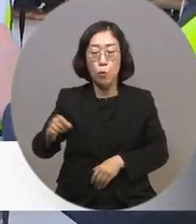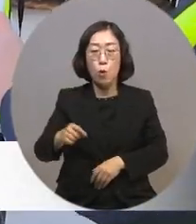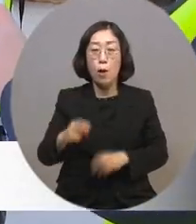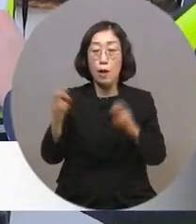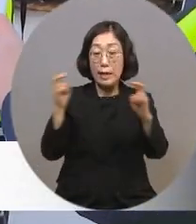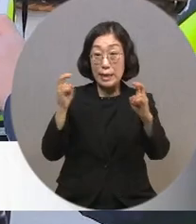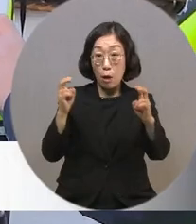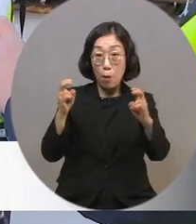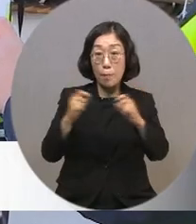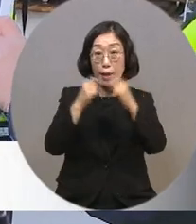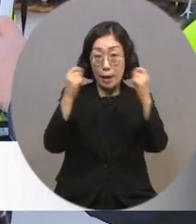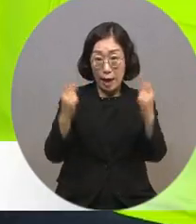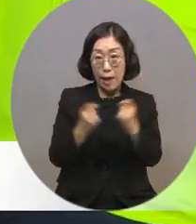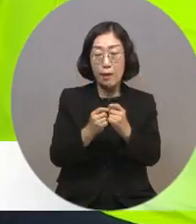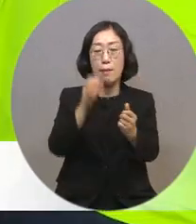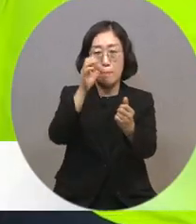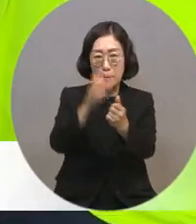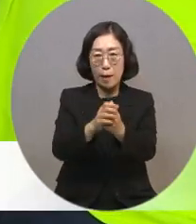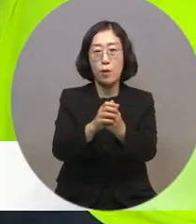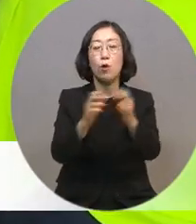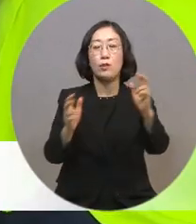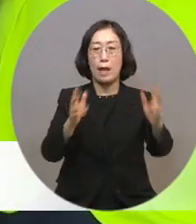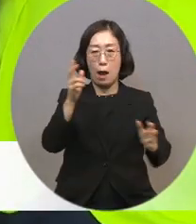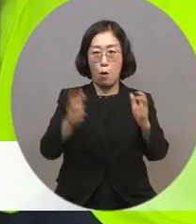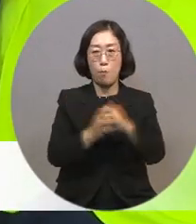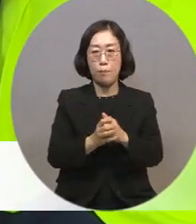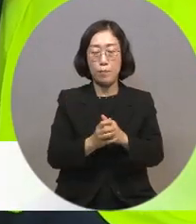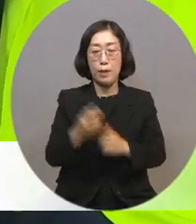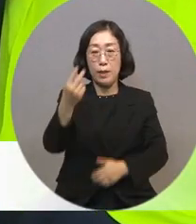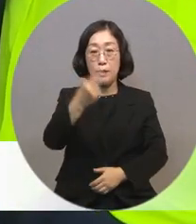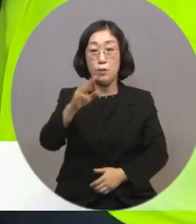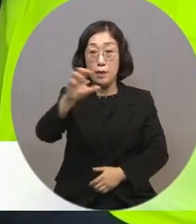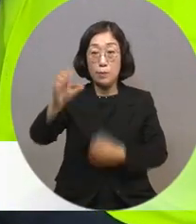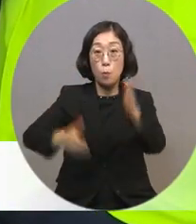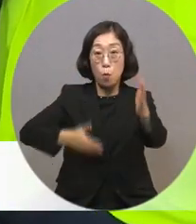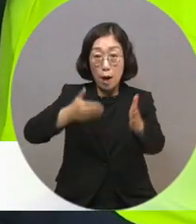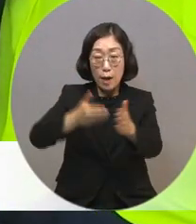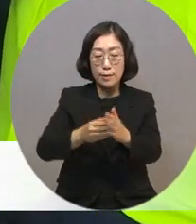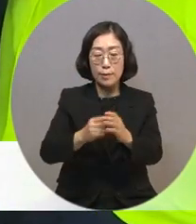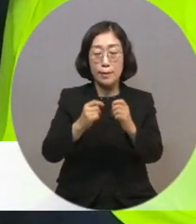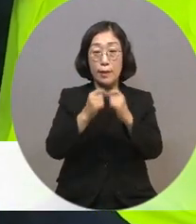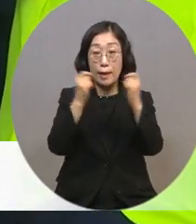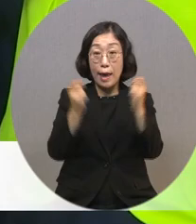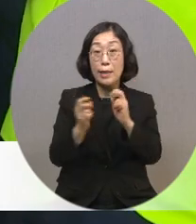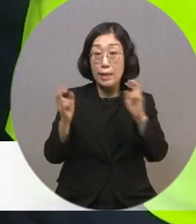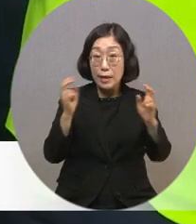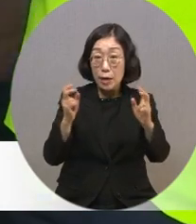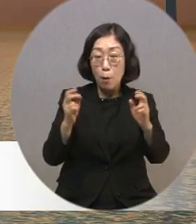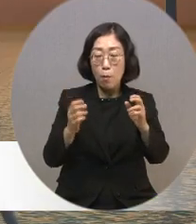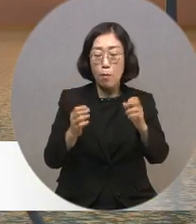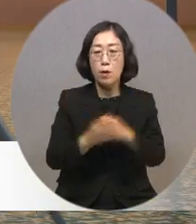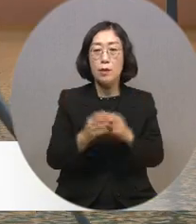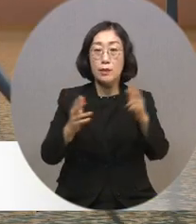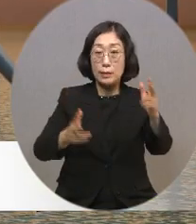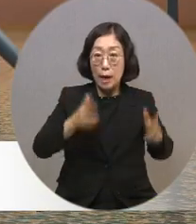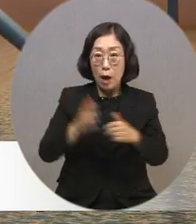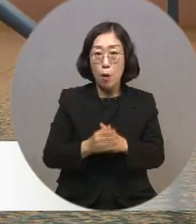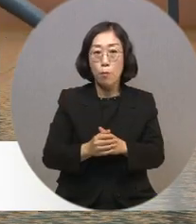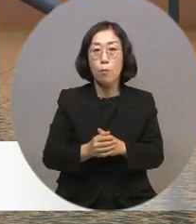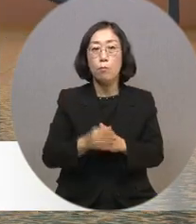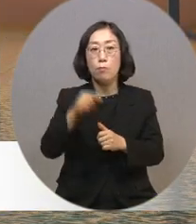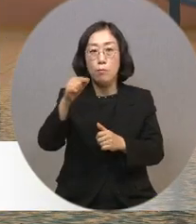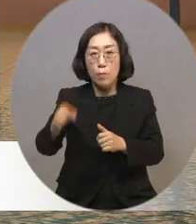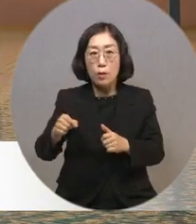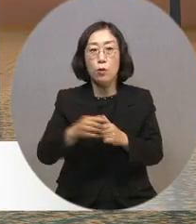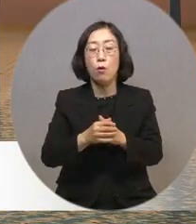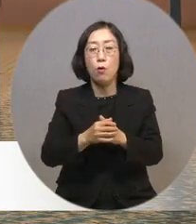파이낸싱 사업입니다. 오는 2035년까지 민간 자본 48조 원을 투자해 총